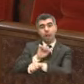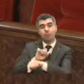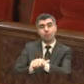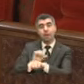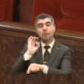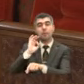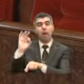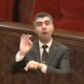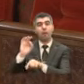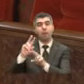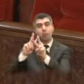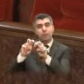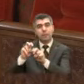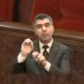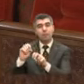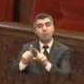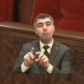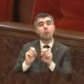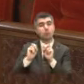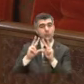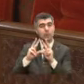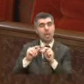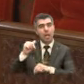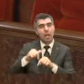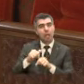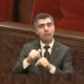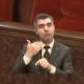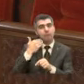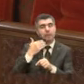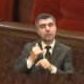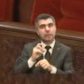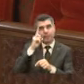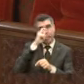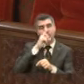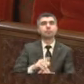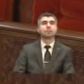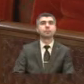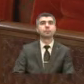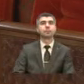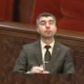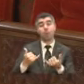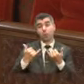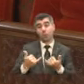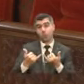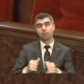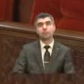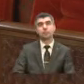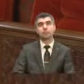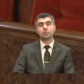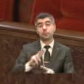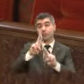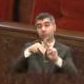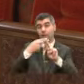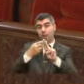هذه الهيئة أكدت فعلا على أن كاينة خروقات فظيعة. اليوم لا لا لا لا جوابا على ما